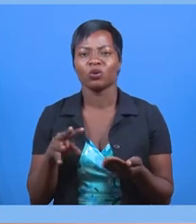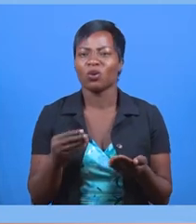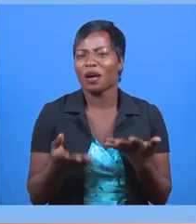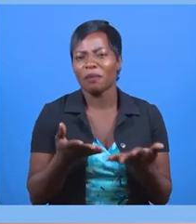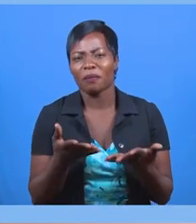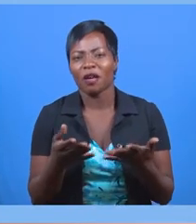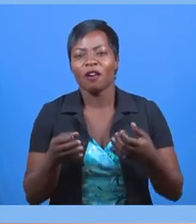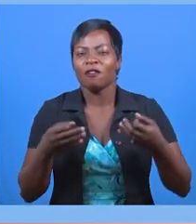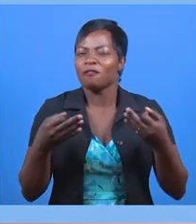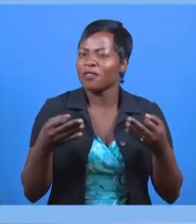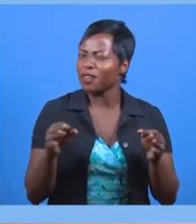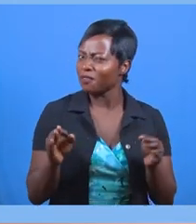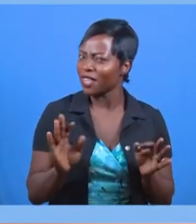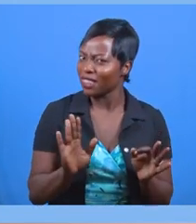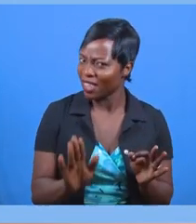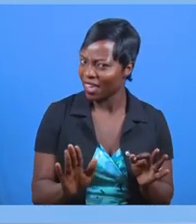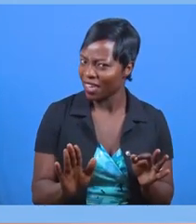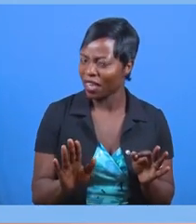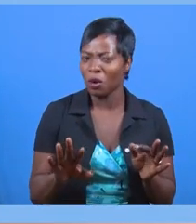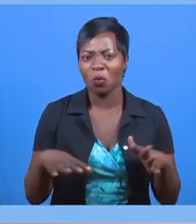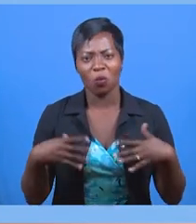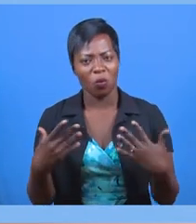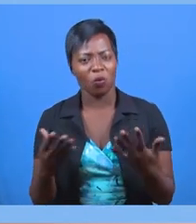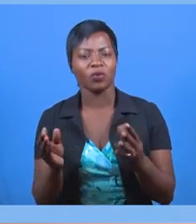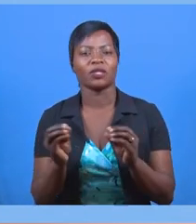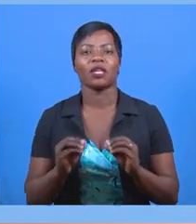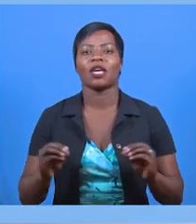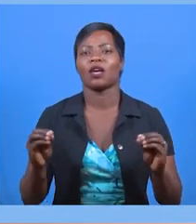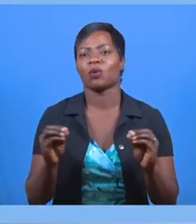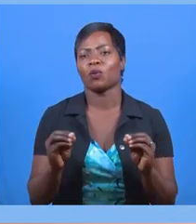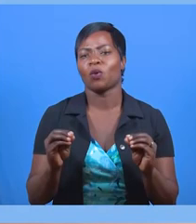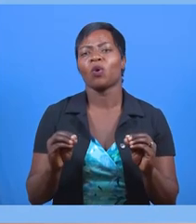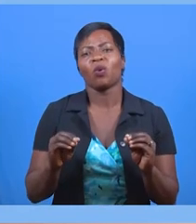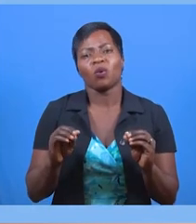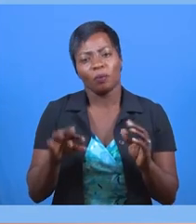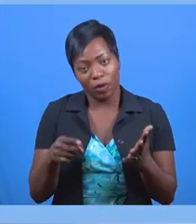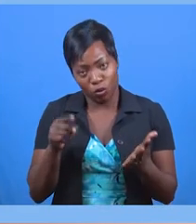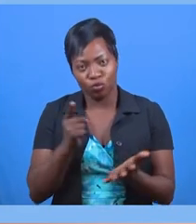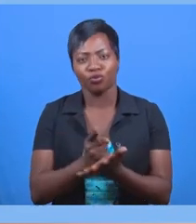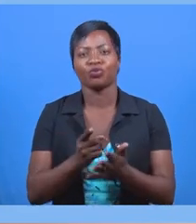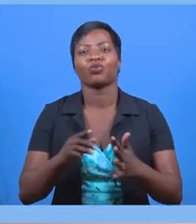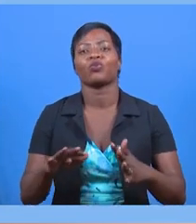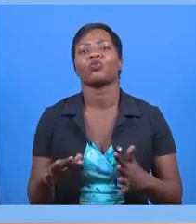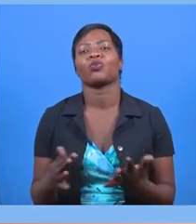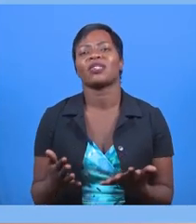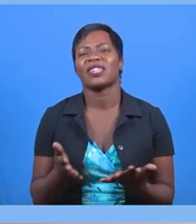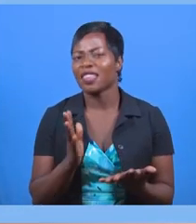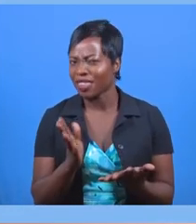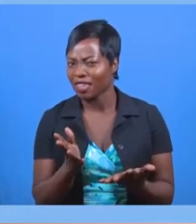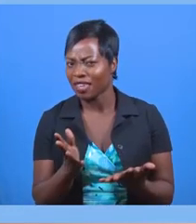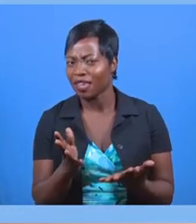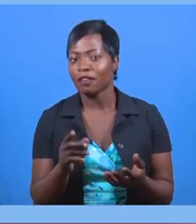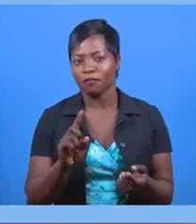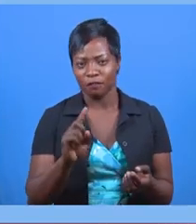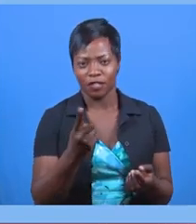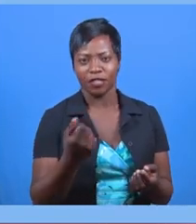here kakusununguka kaya, kachiko here, ko kana kasiriko, toita sei, kachiriko here